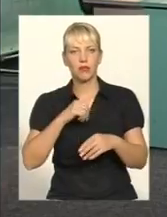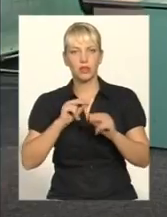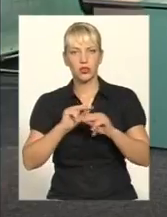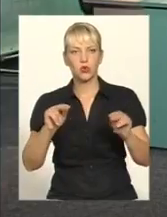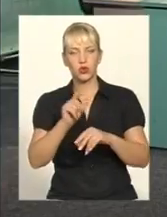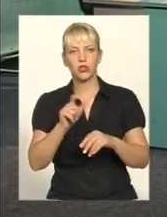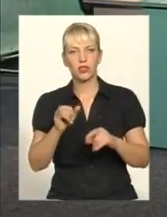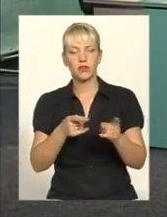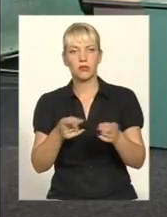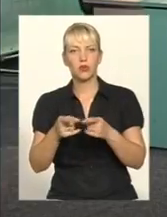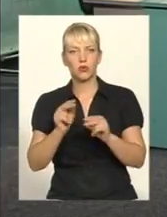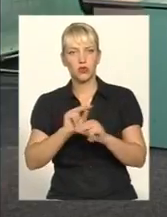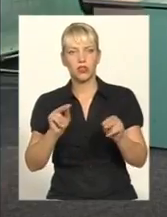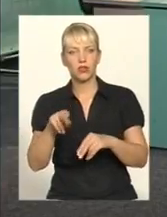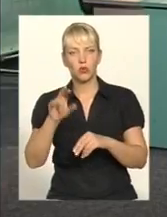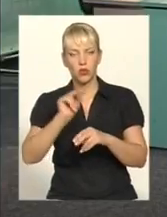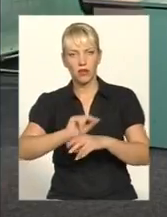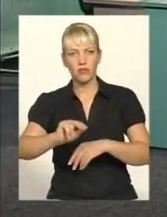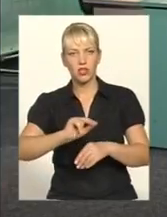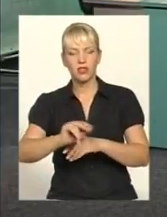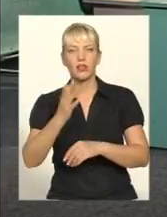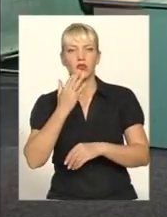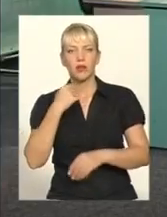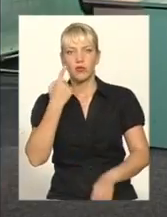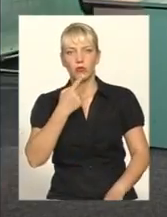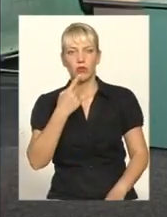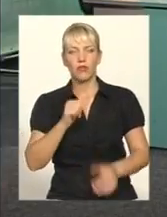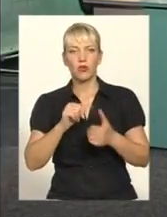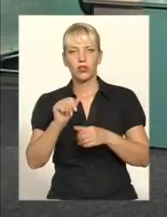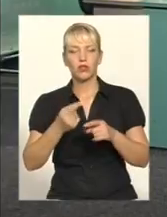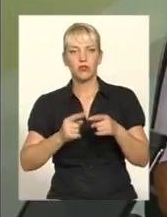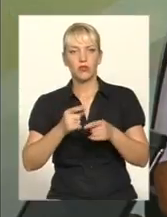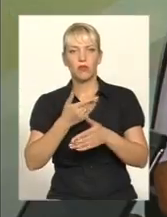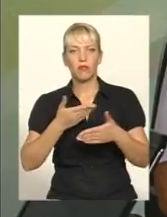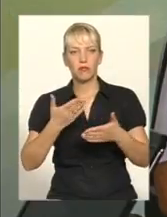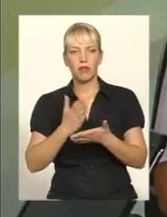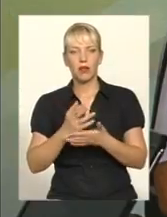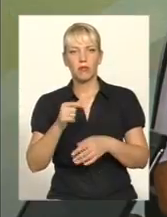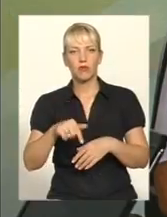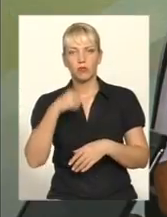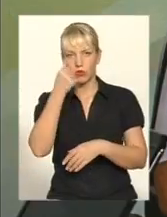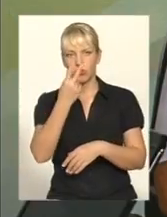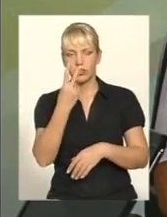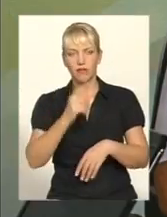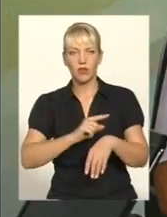власне, і підготовку вчителів до навчання дітей іноземної мови. Крім цього, ми маємо в цьому році 2 години на